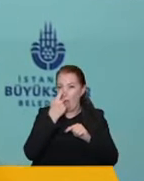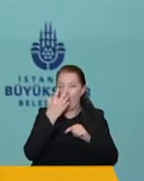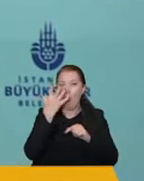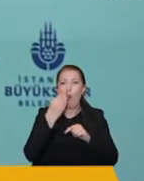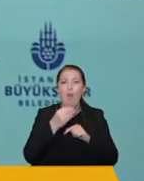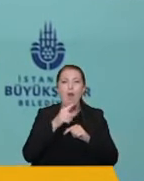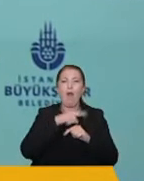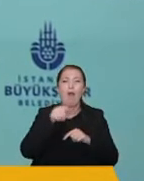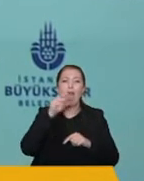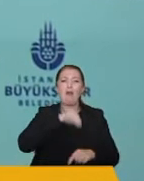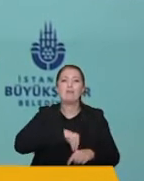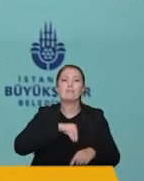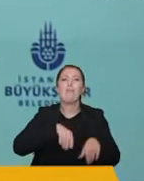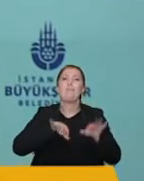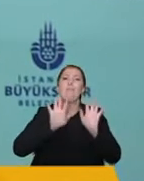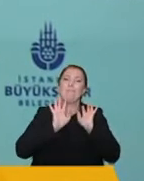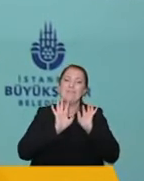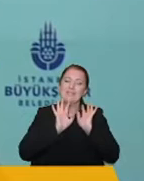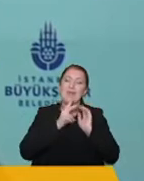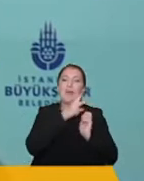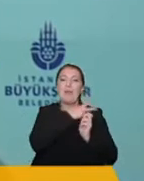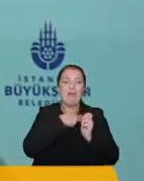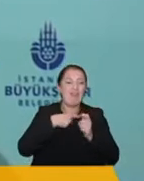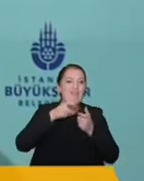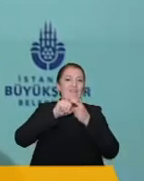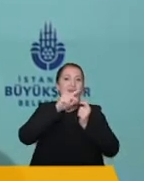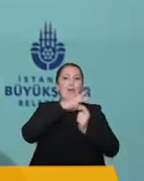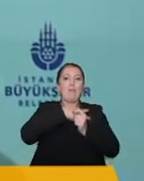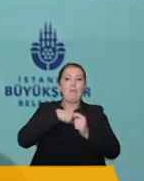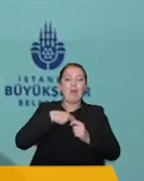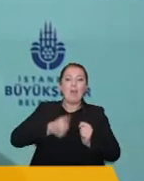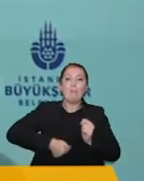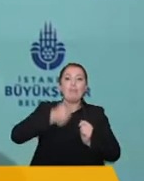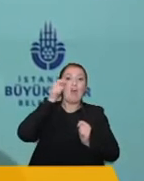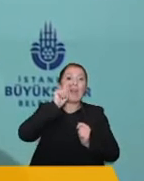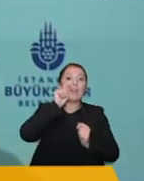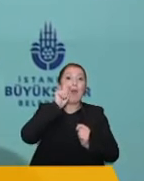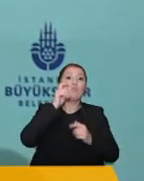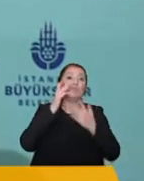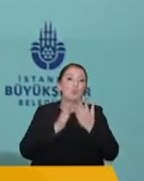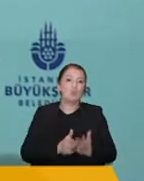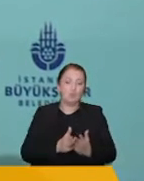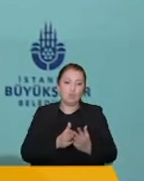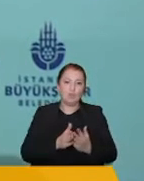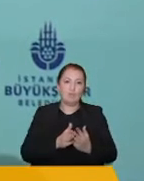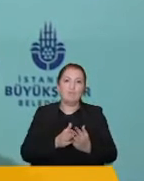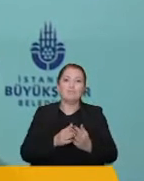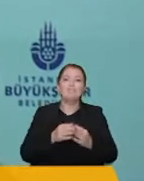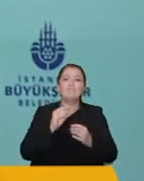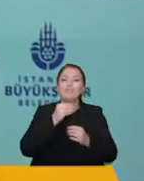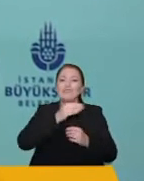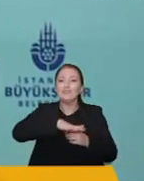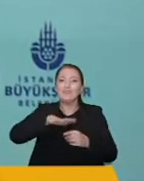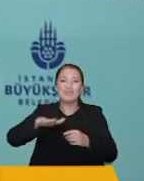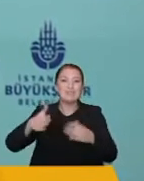olarak anlaşılmasın, belediyenin ve belediye başkanının namusudur. Tüyü bitmemiş